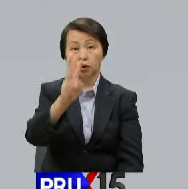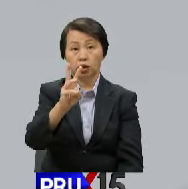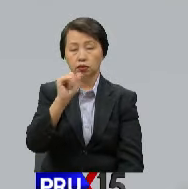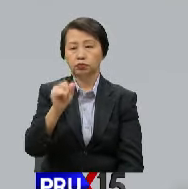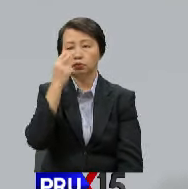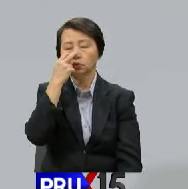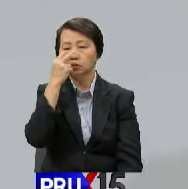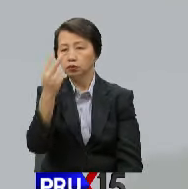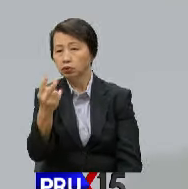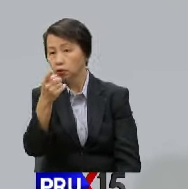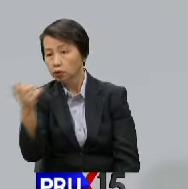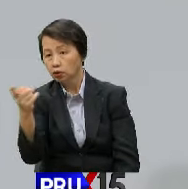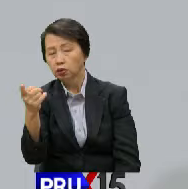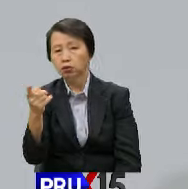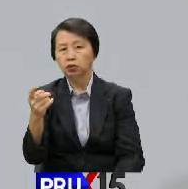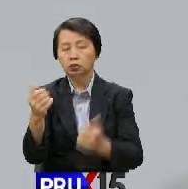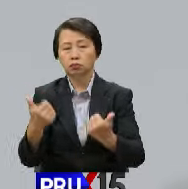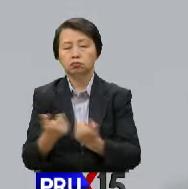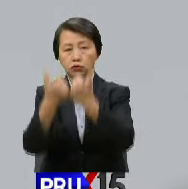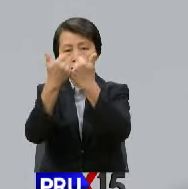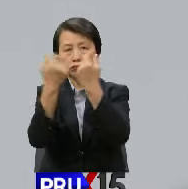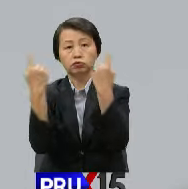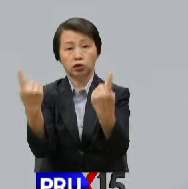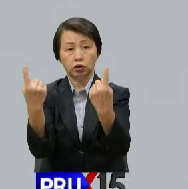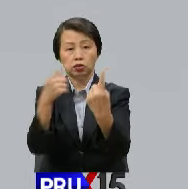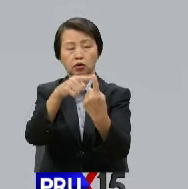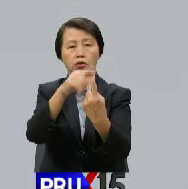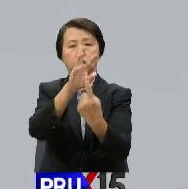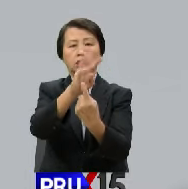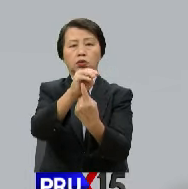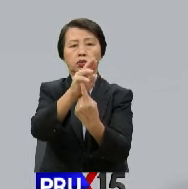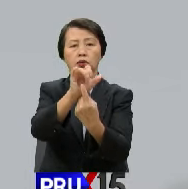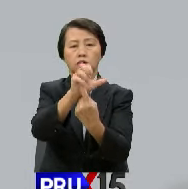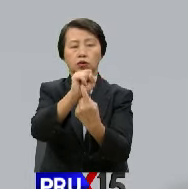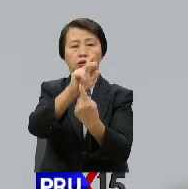dapat memperlihatkan pertumbuhan satu lawan satu antara